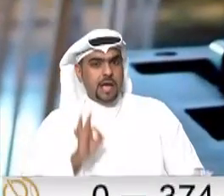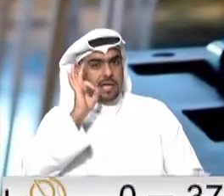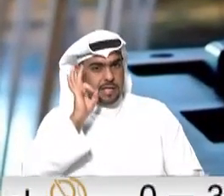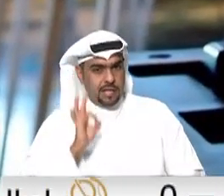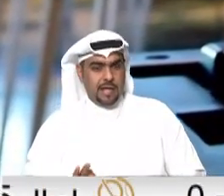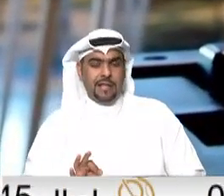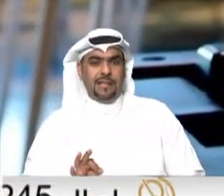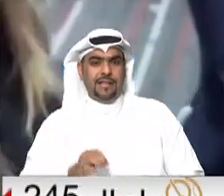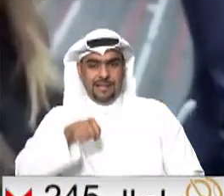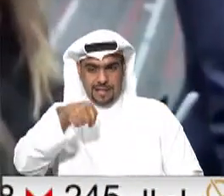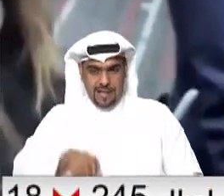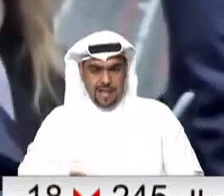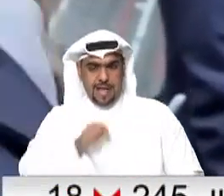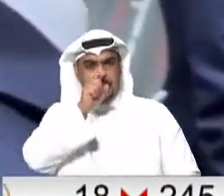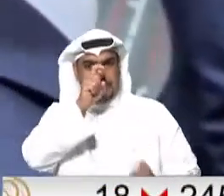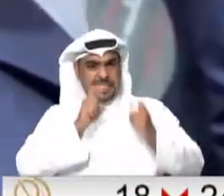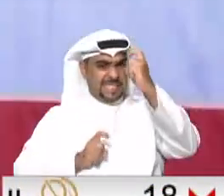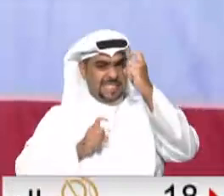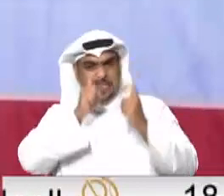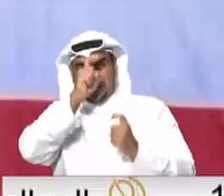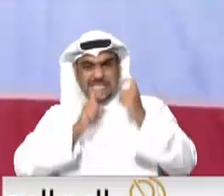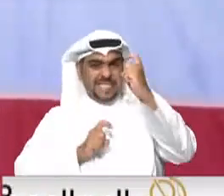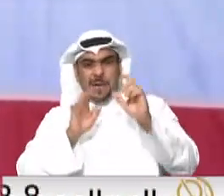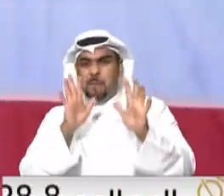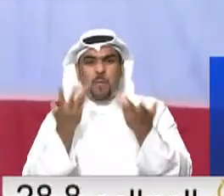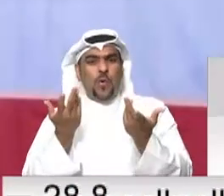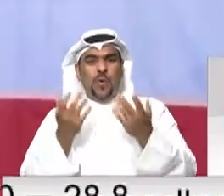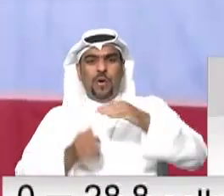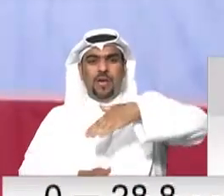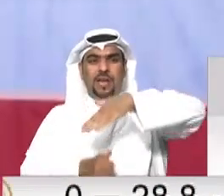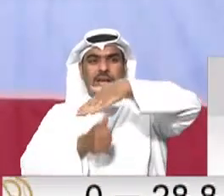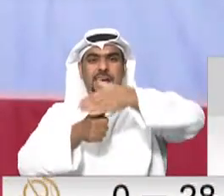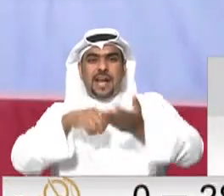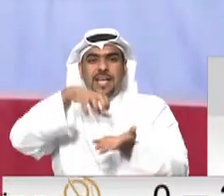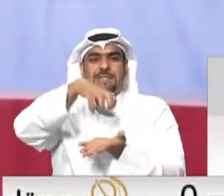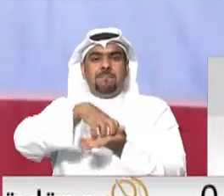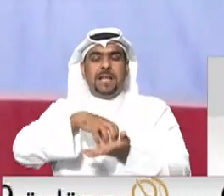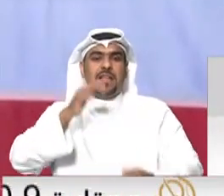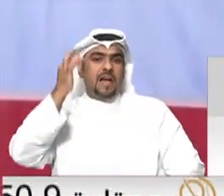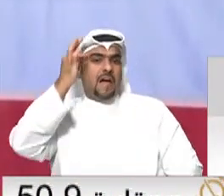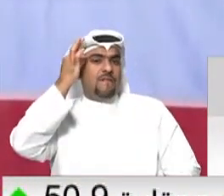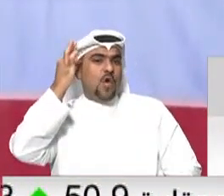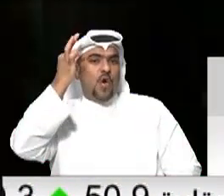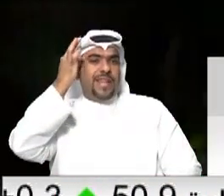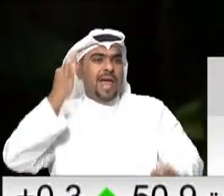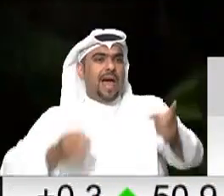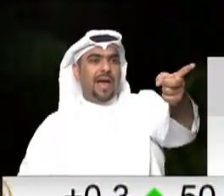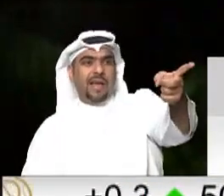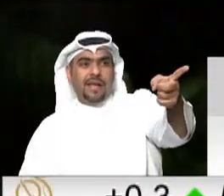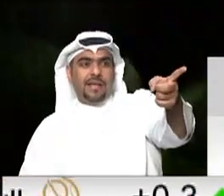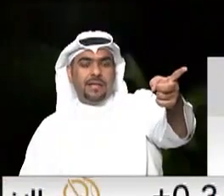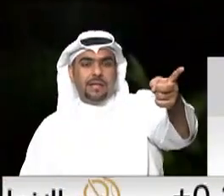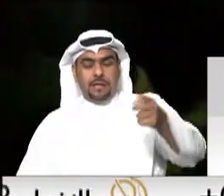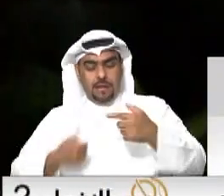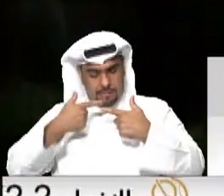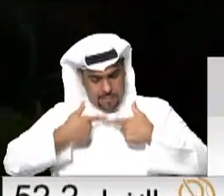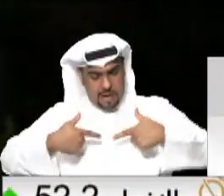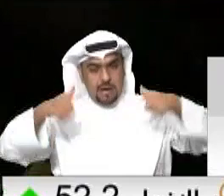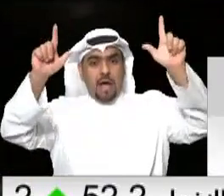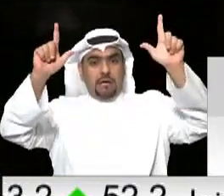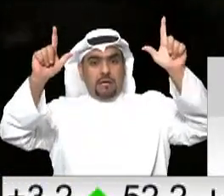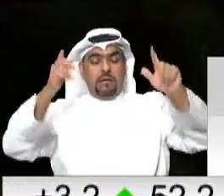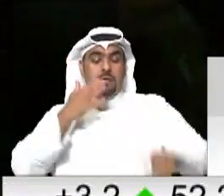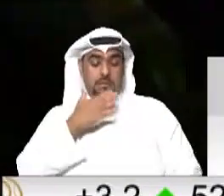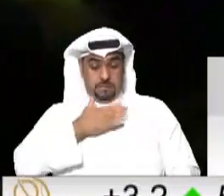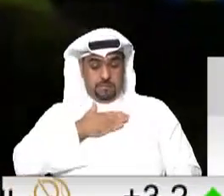اعلان حاكم ولايه فلوريدا تقديم اوراق اثار الشحه ليدخل في السباق نحو البيت الابيض الخطوه